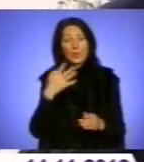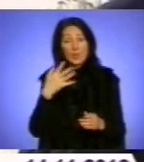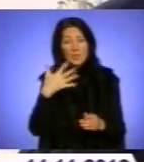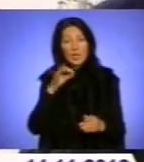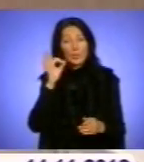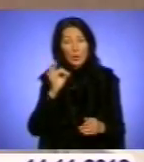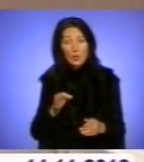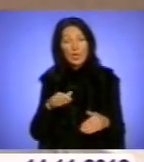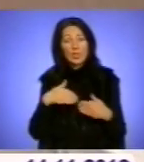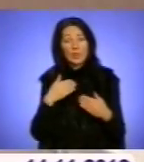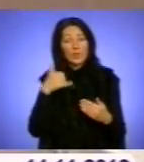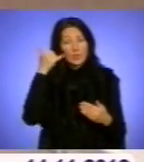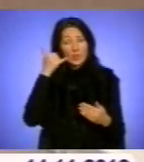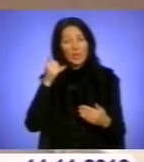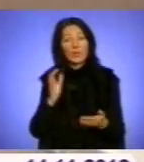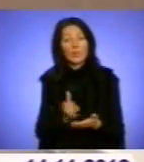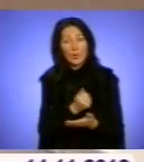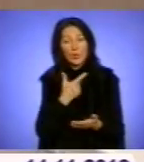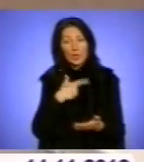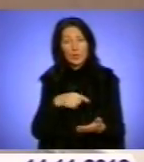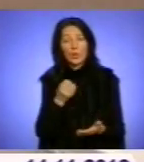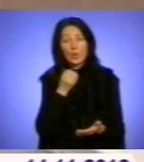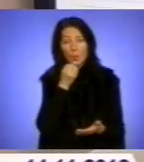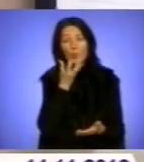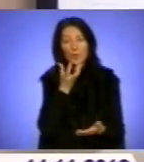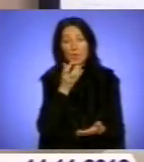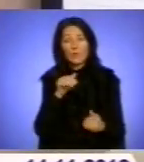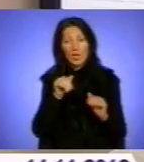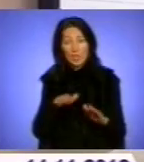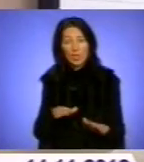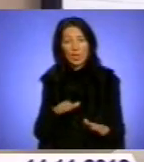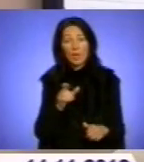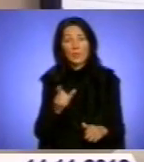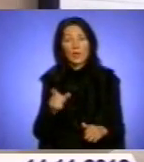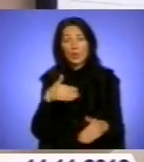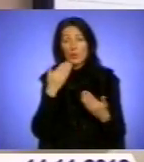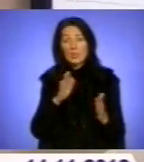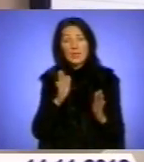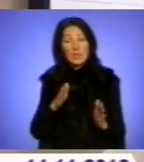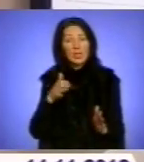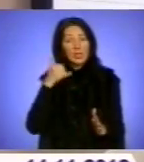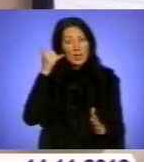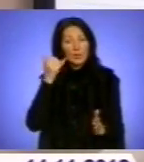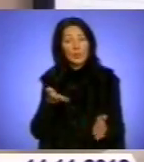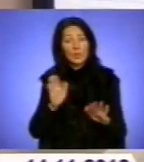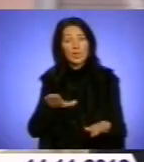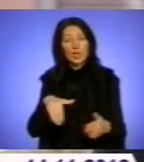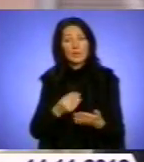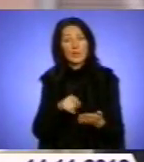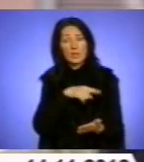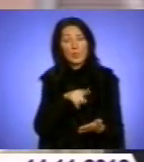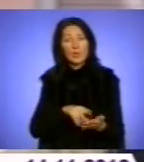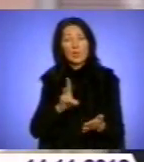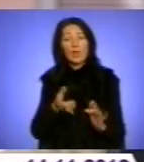положительне рішення. Прем'єр також задоволений тим, що люди звертаються до урядовців не лише телефоном, а й залишають свої питання на сайті.